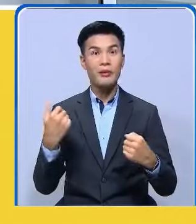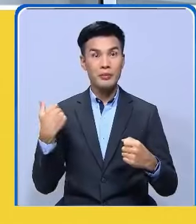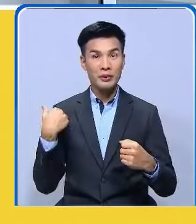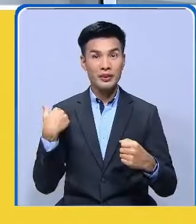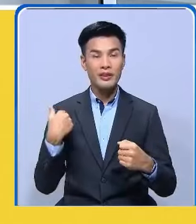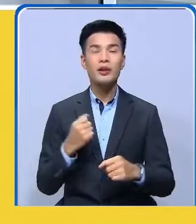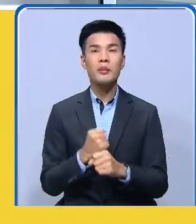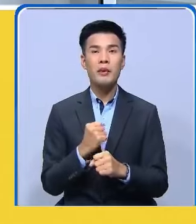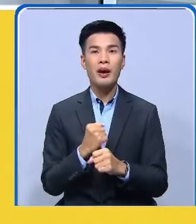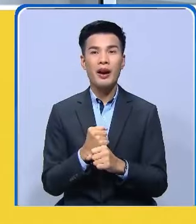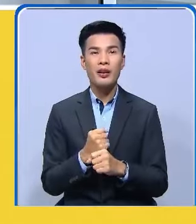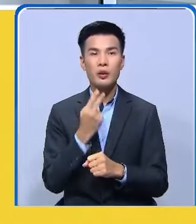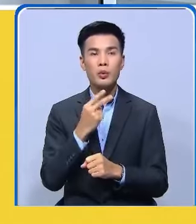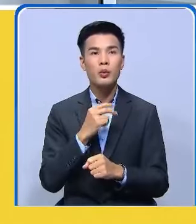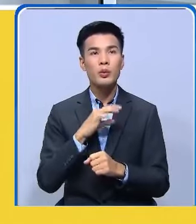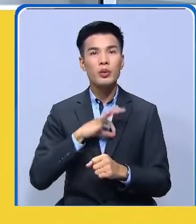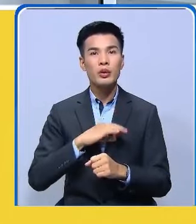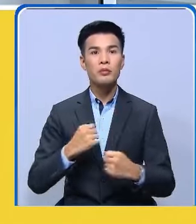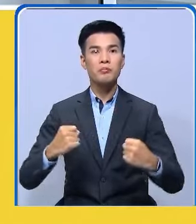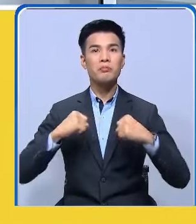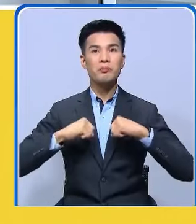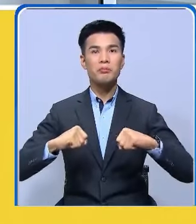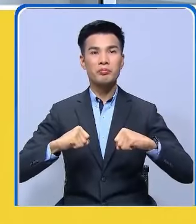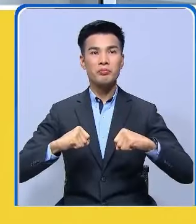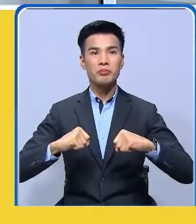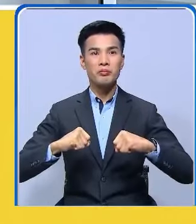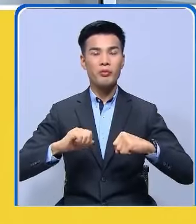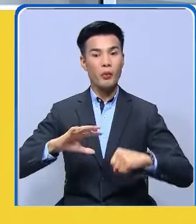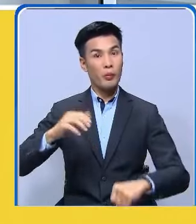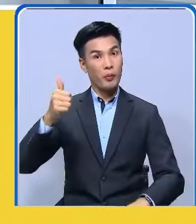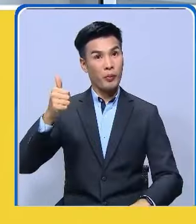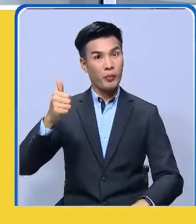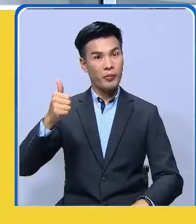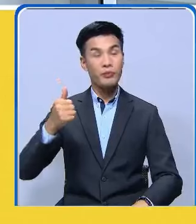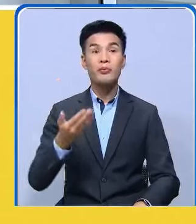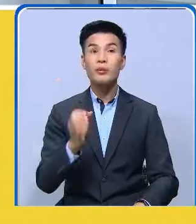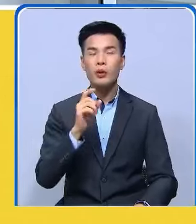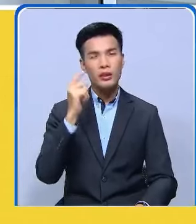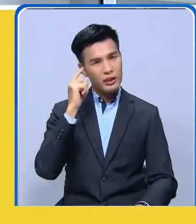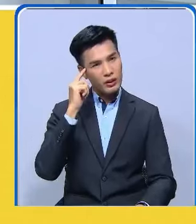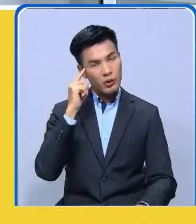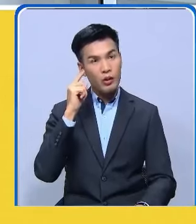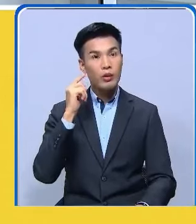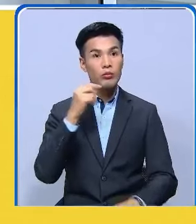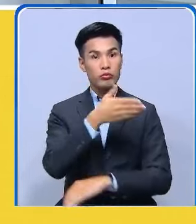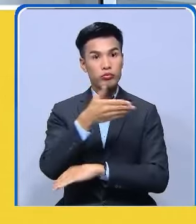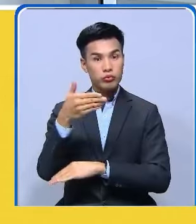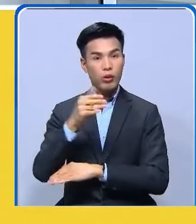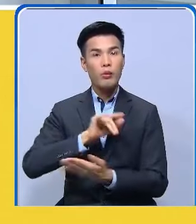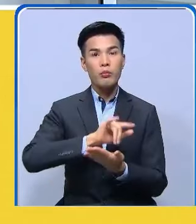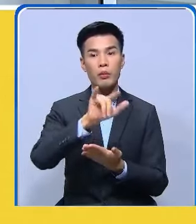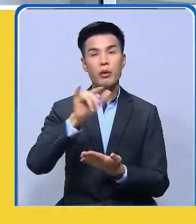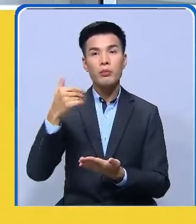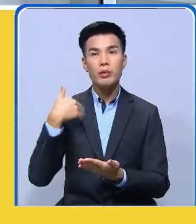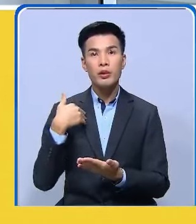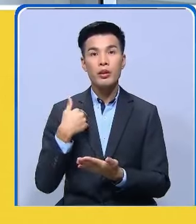ทำงานเนี่ยมันจะดูไม่ค่อยแก ่ ไม่ค่อยแบบเฉาแบบเนี้ยนะครับแล้วอย่างที่เจฟไฟบอกว่ามีแพลนงานระดับชาติอีกเพียบเลยทุกวันนี้เปิดร้าน